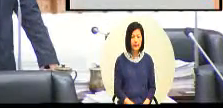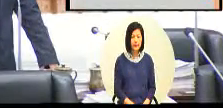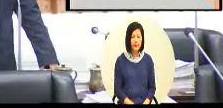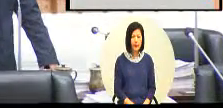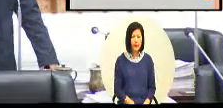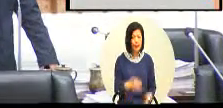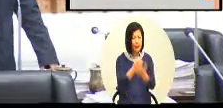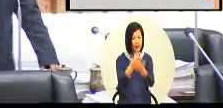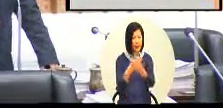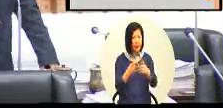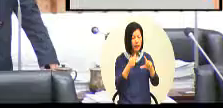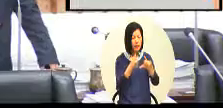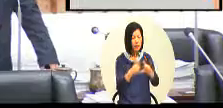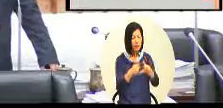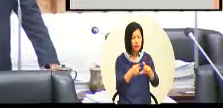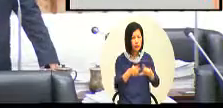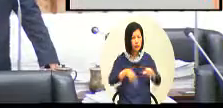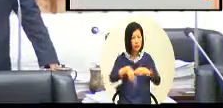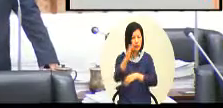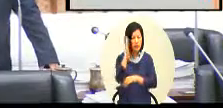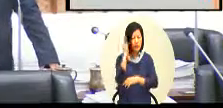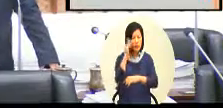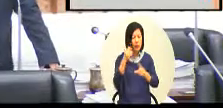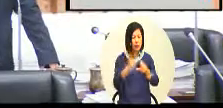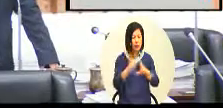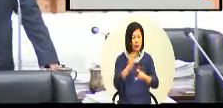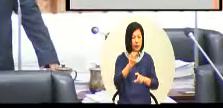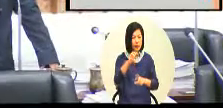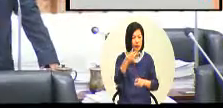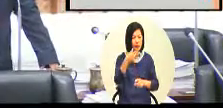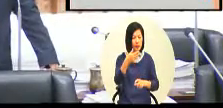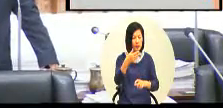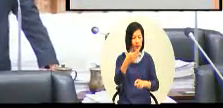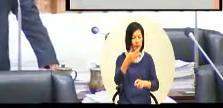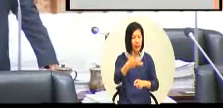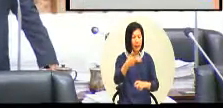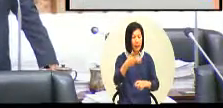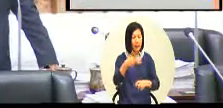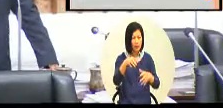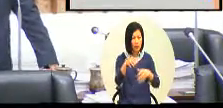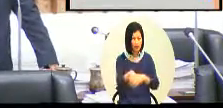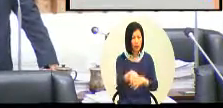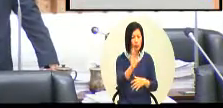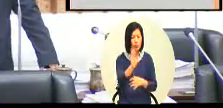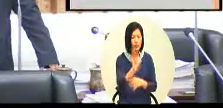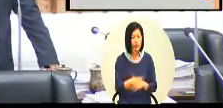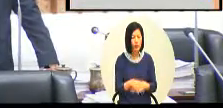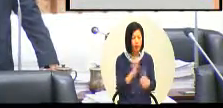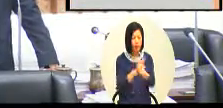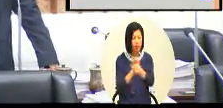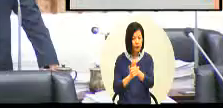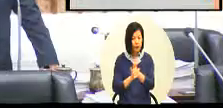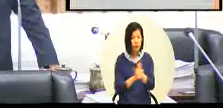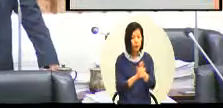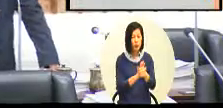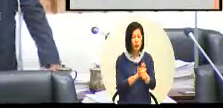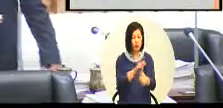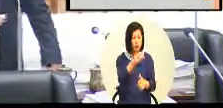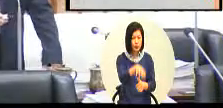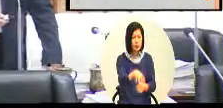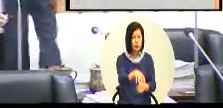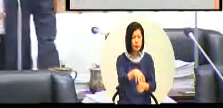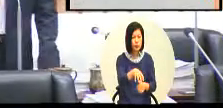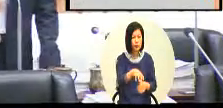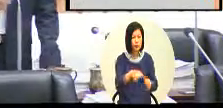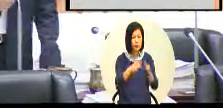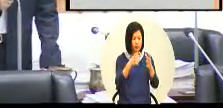每一个区，就是我们有行政区有38个区，每一个区都要成立一个服务的中心。那在上面